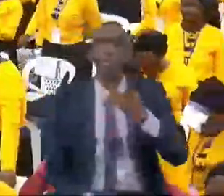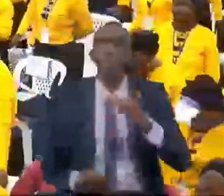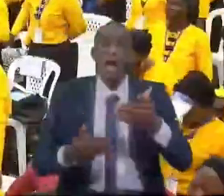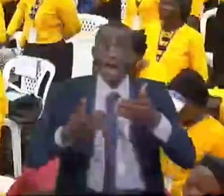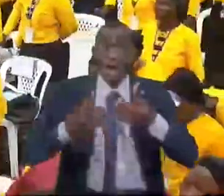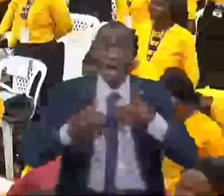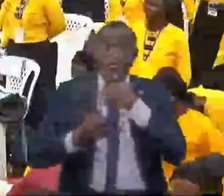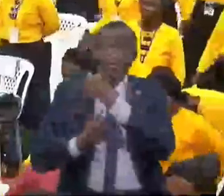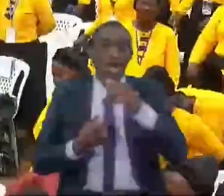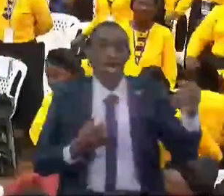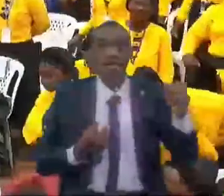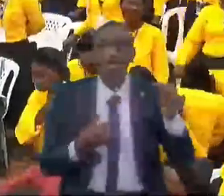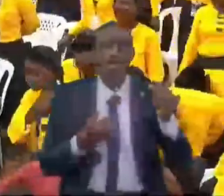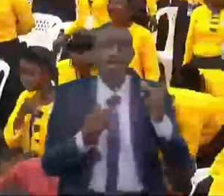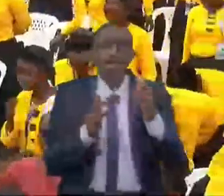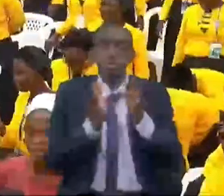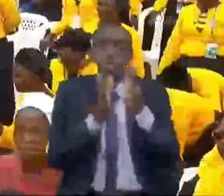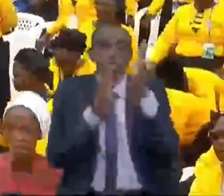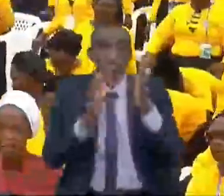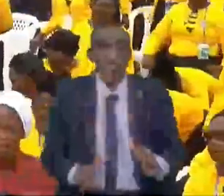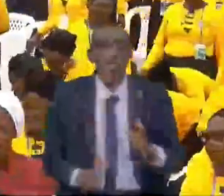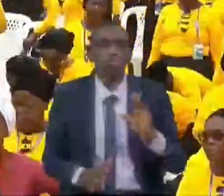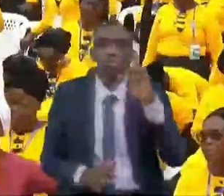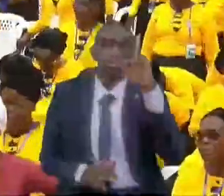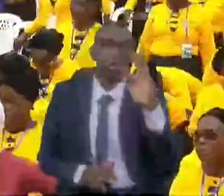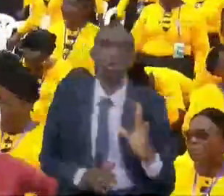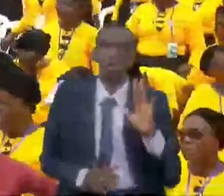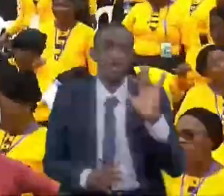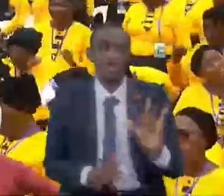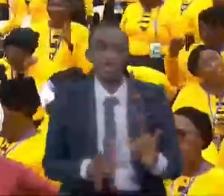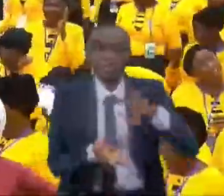Aie une position et sois ferme.